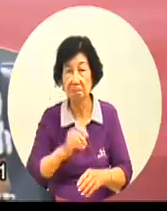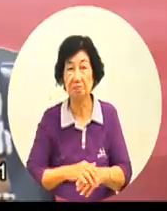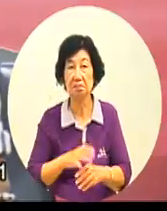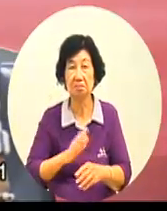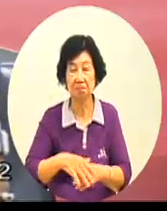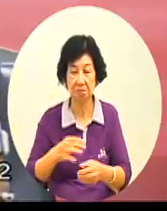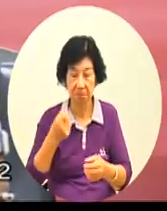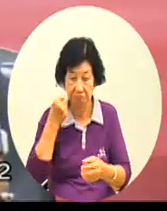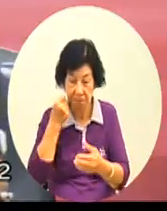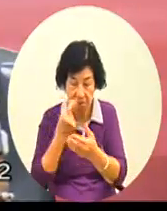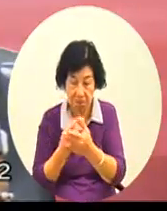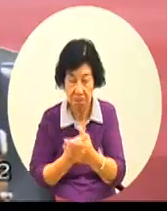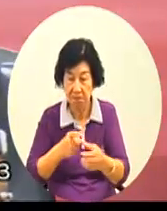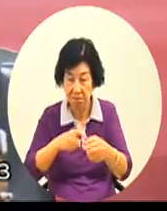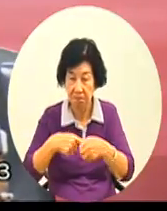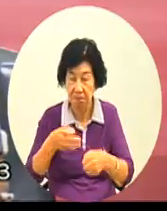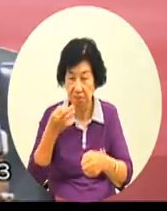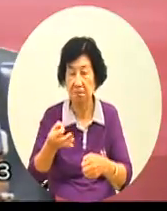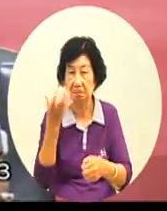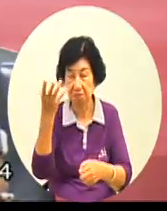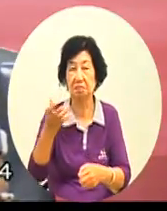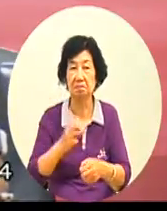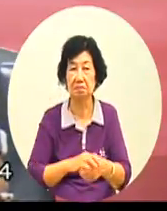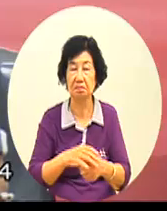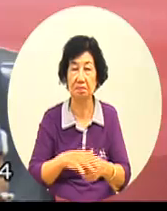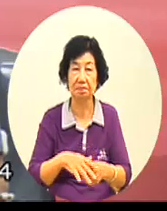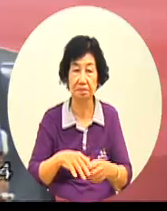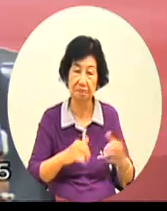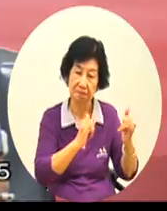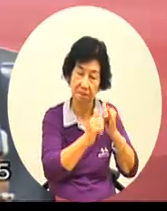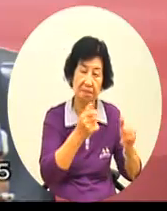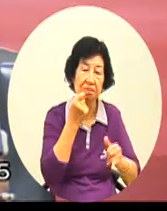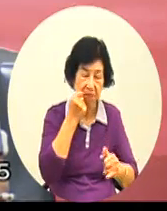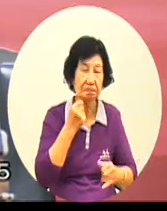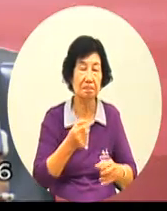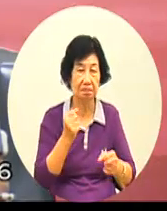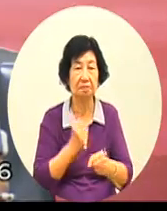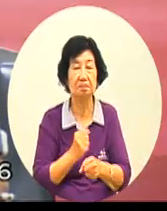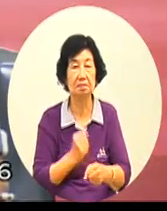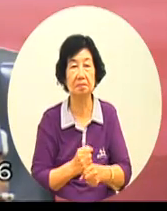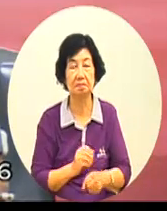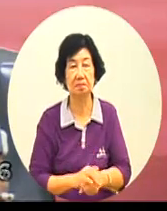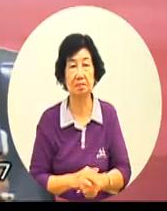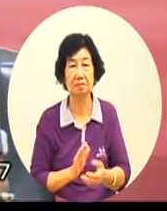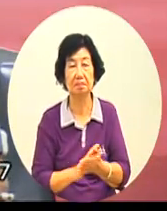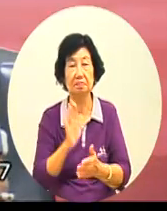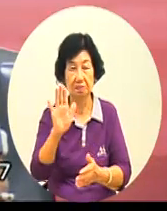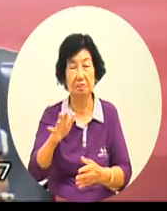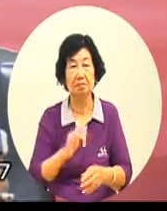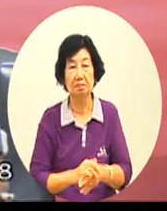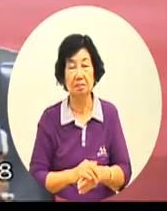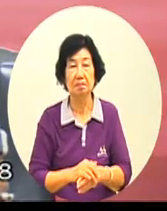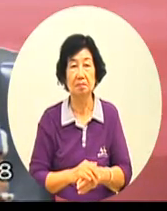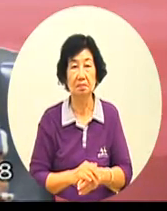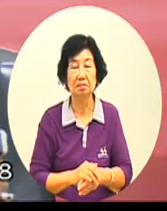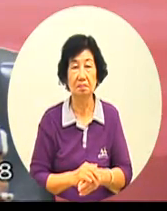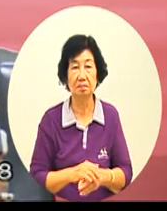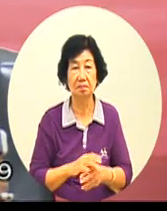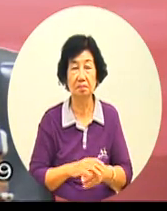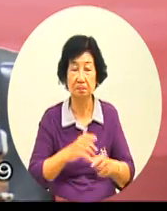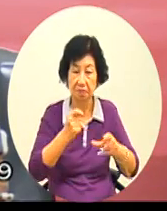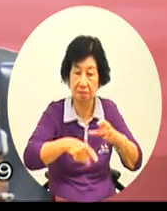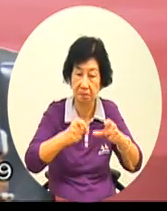一点？ 对， 对，人家才要做啊。 是，所以这个后续我们再来跟厂商那边来做一